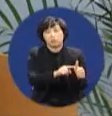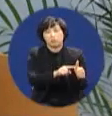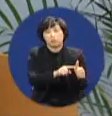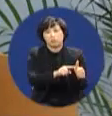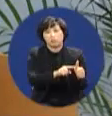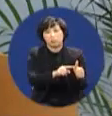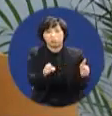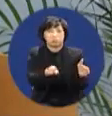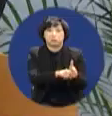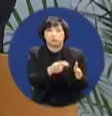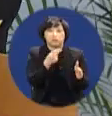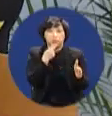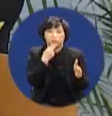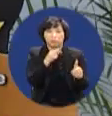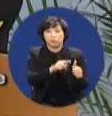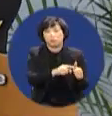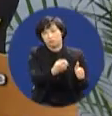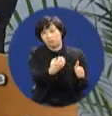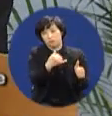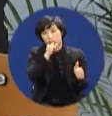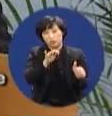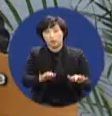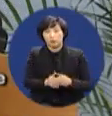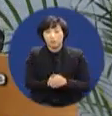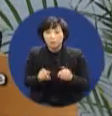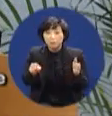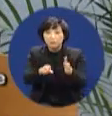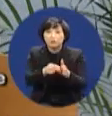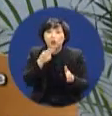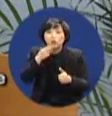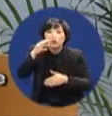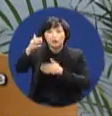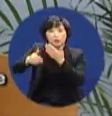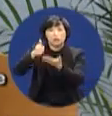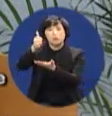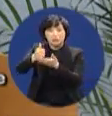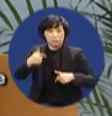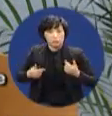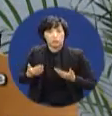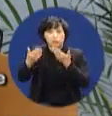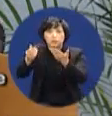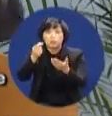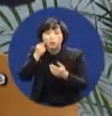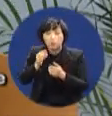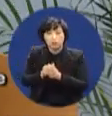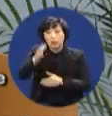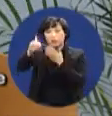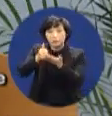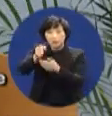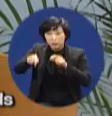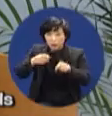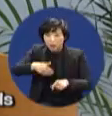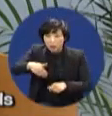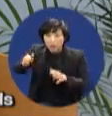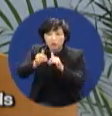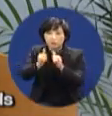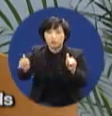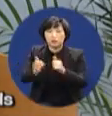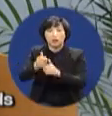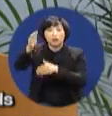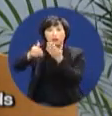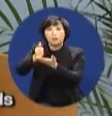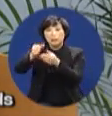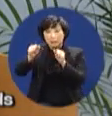때문에 믿음이 없어서 그렇다 이 말이오. 그래서 믿음이 없이는 기쁘시게 못하나니 하나님께 나아가는 자는